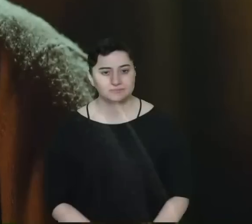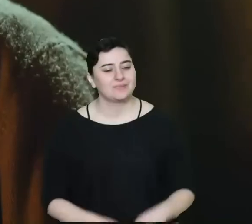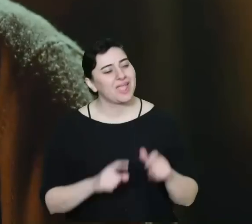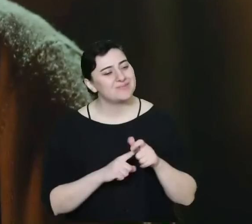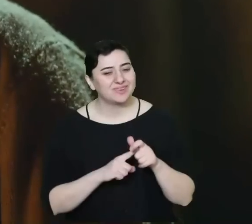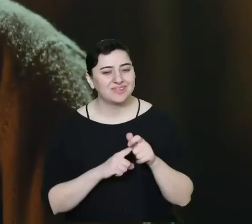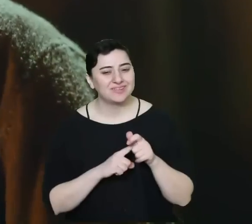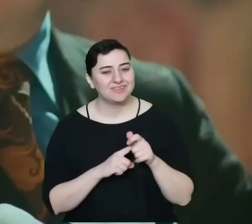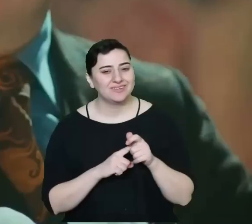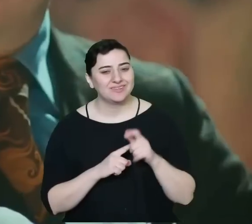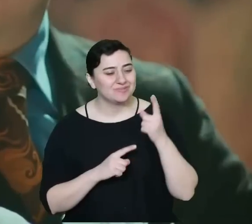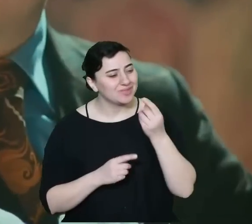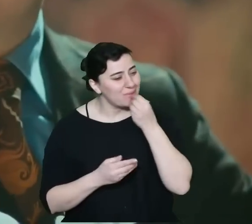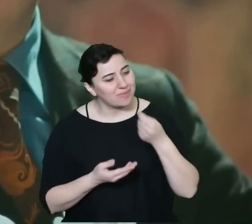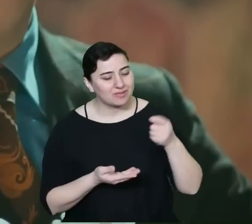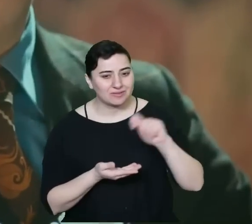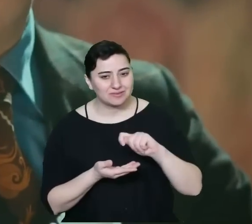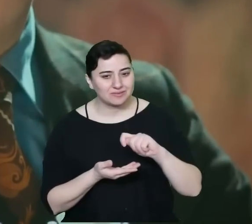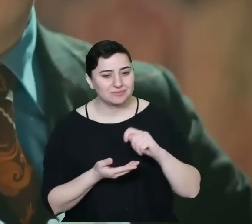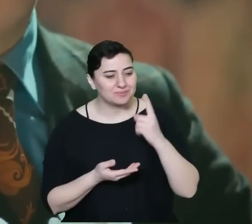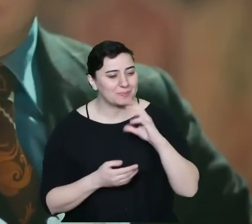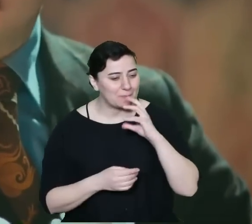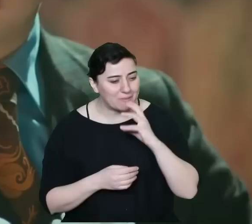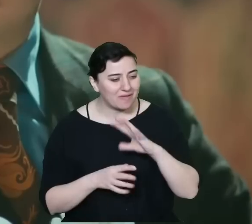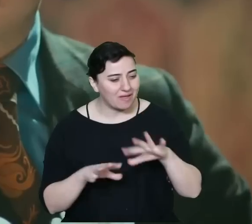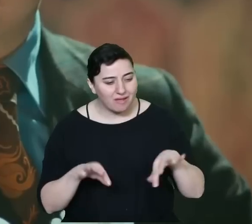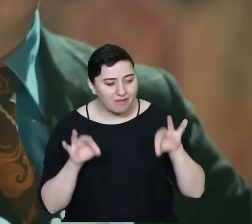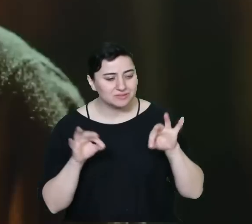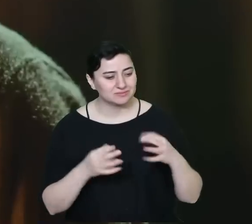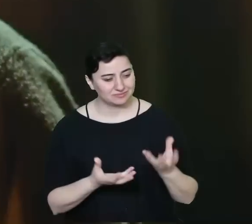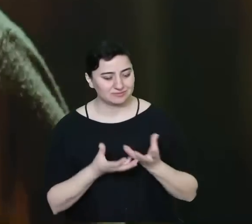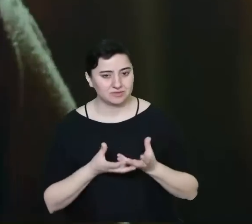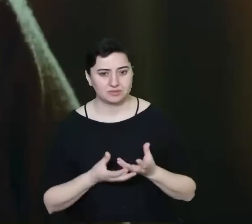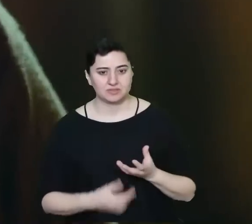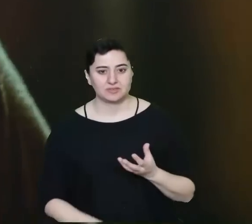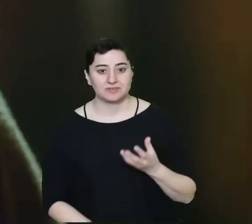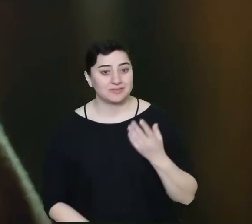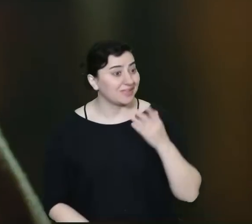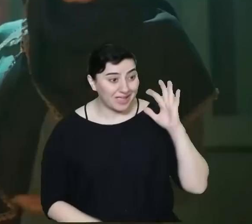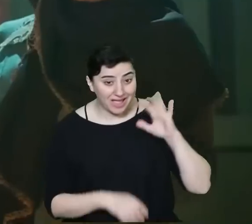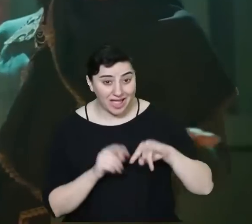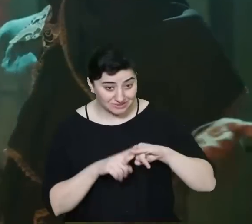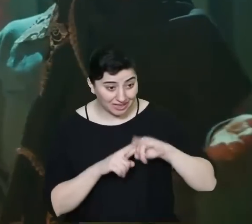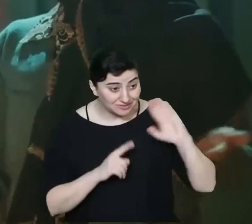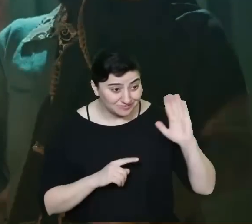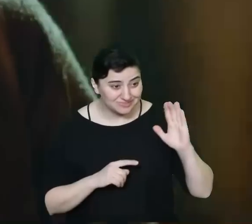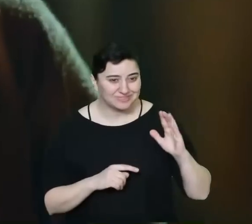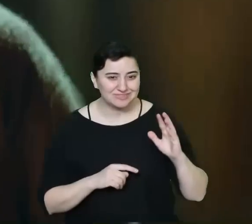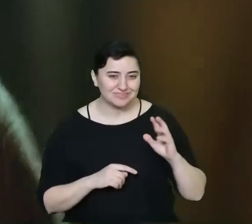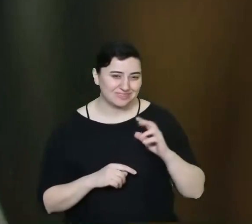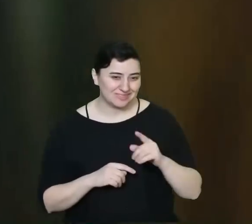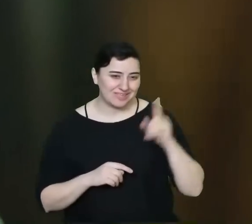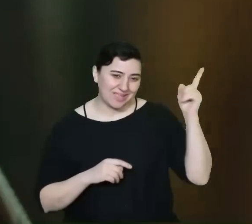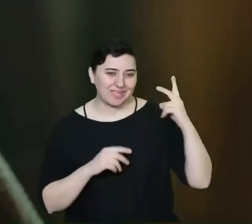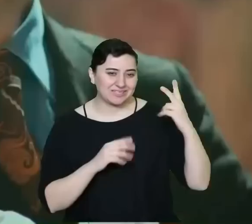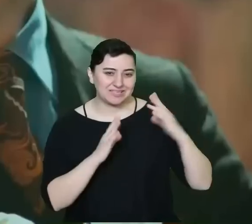Emine be, bir kaba yemek koy da biraz da meyve hazır et sana zahmet. Hasan Ali'ye mi götüreceksin? Hem biliyorsun artık